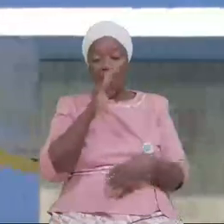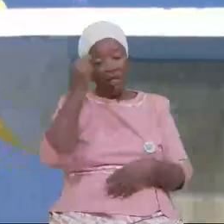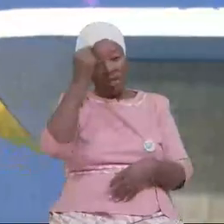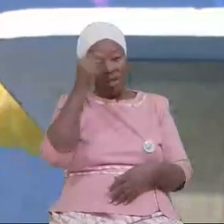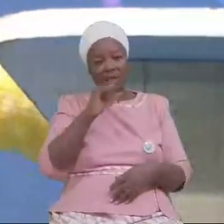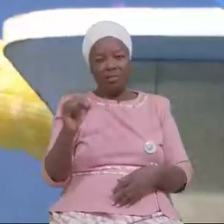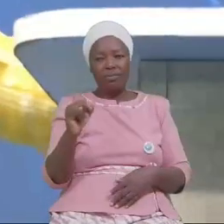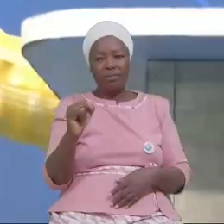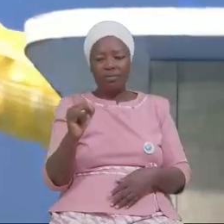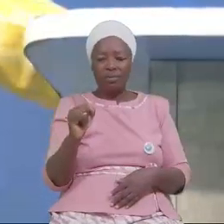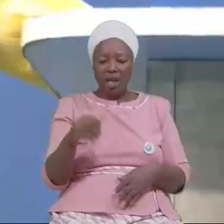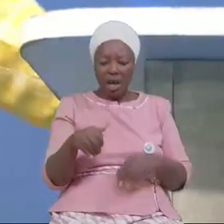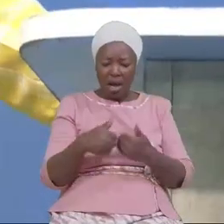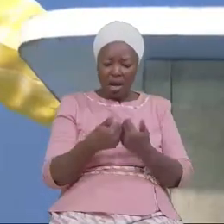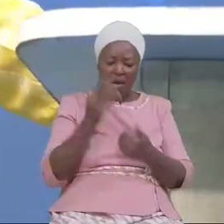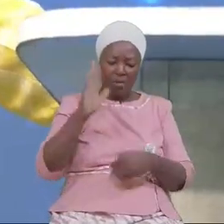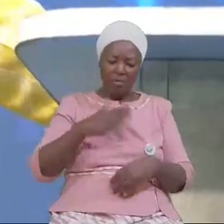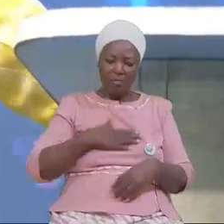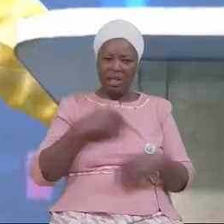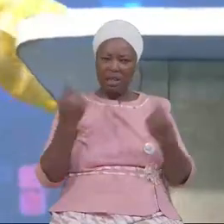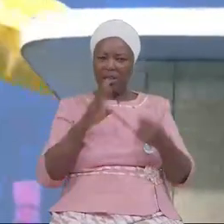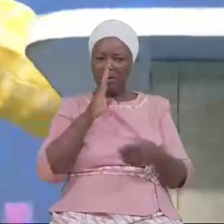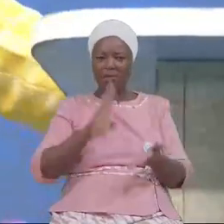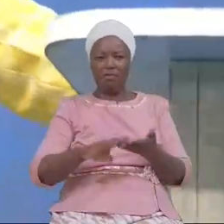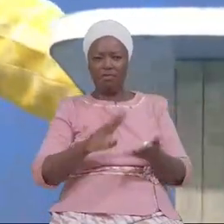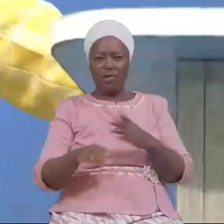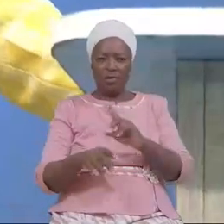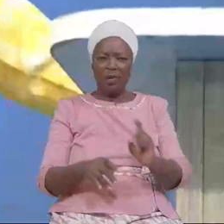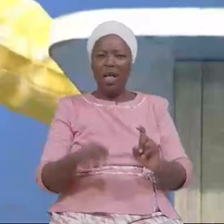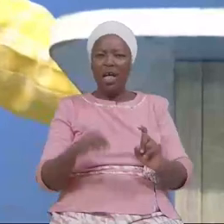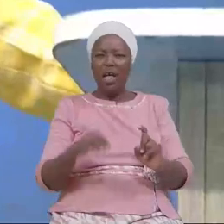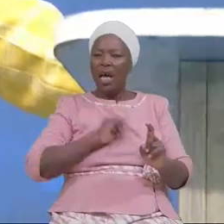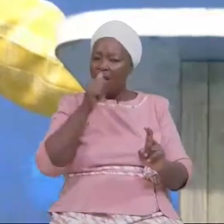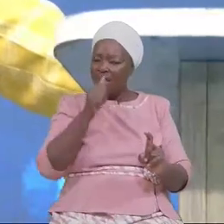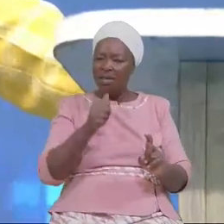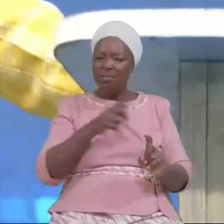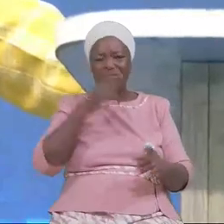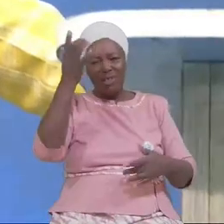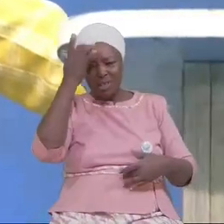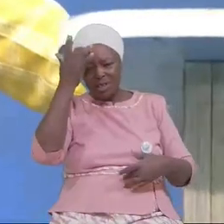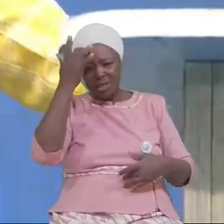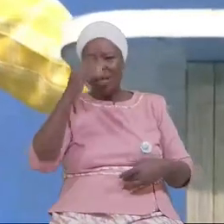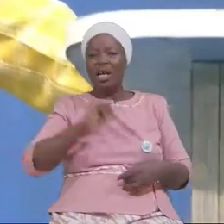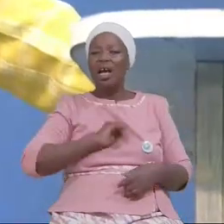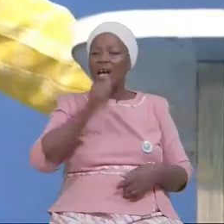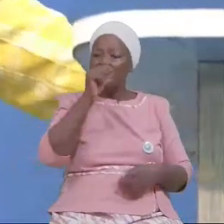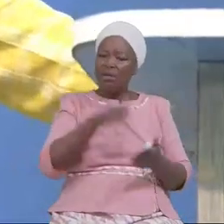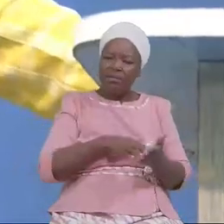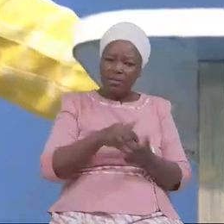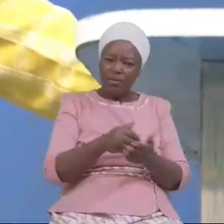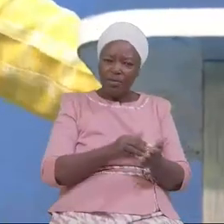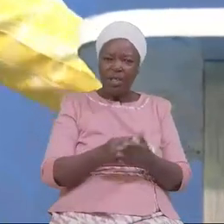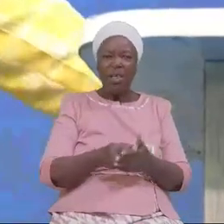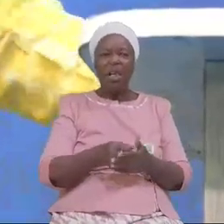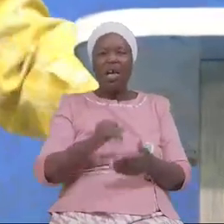mais comment mes péchés seraient-ils pardonnés? Je suis paralysé, je suis faible, je